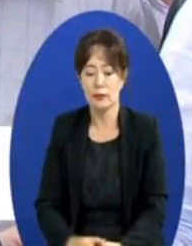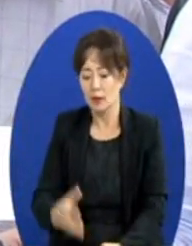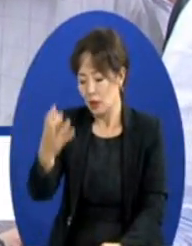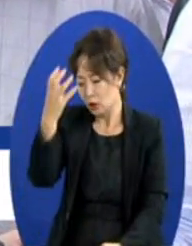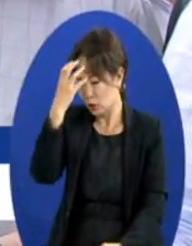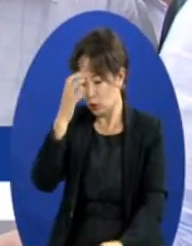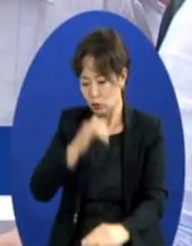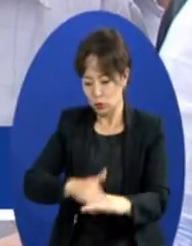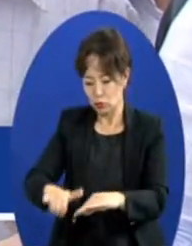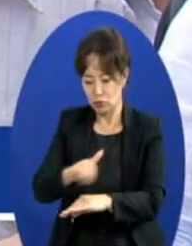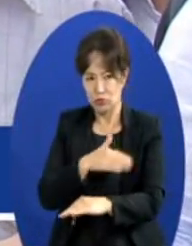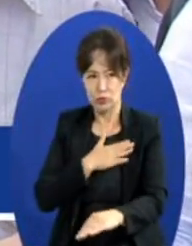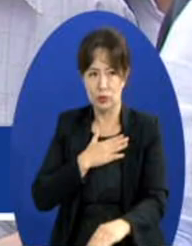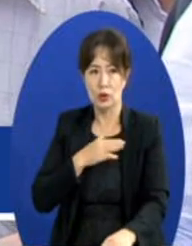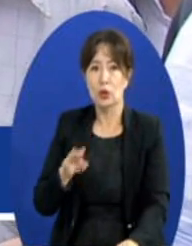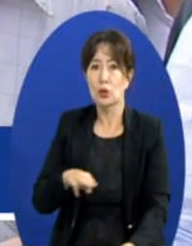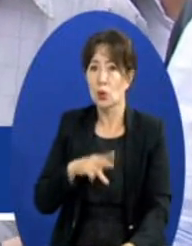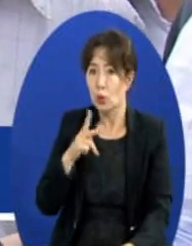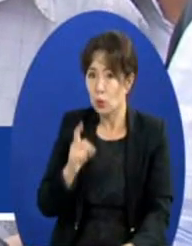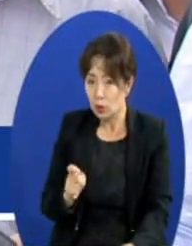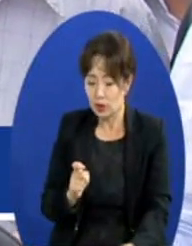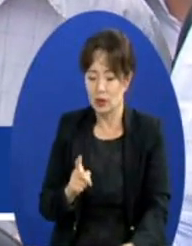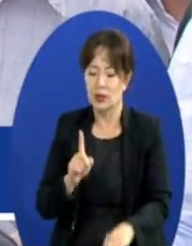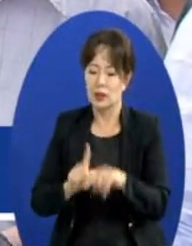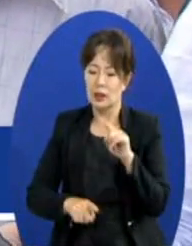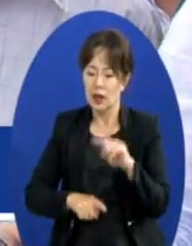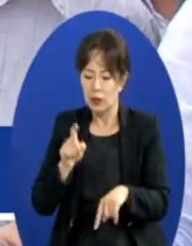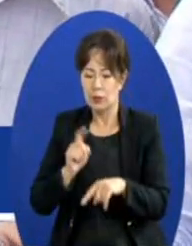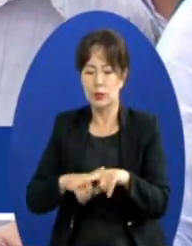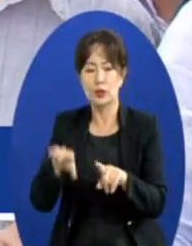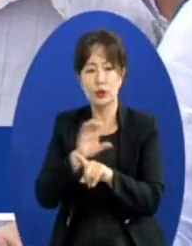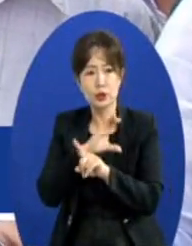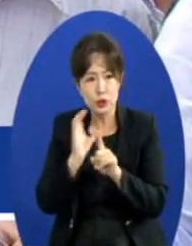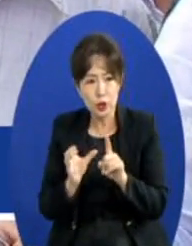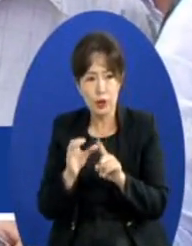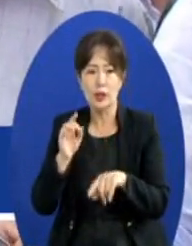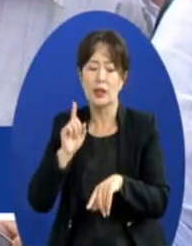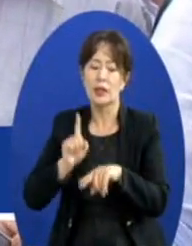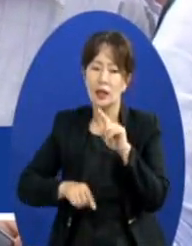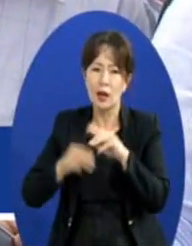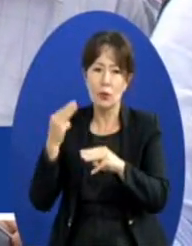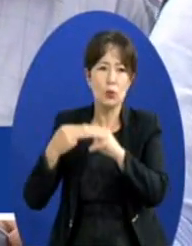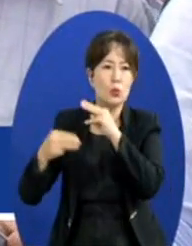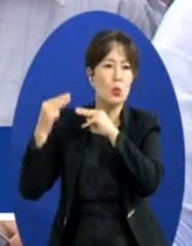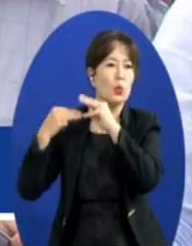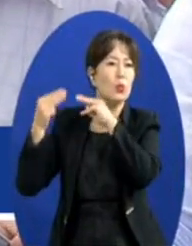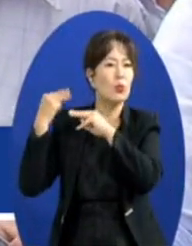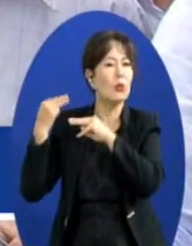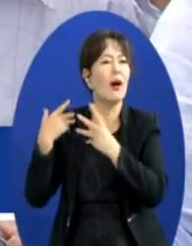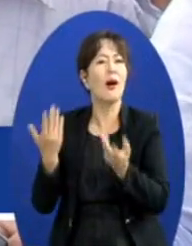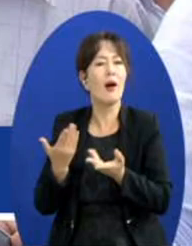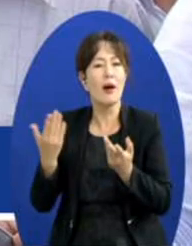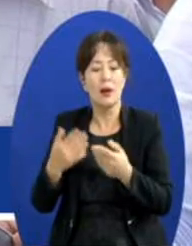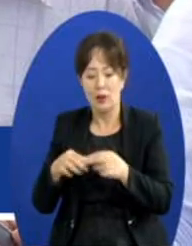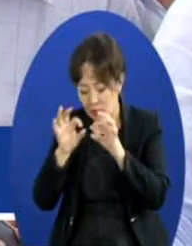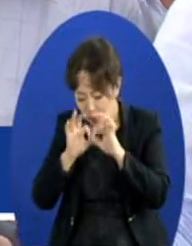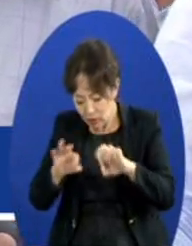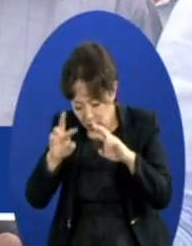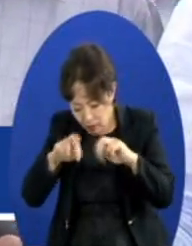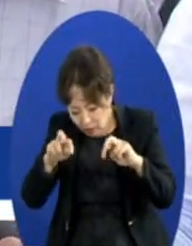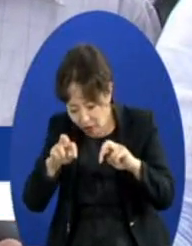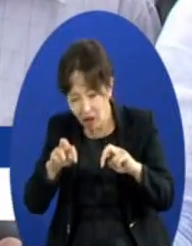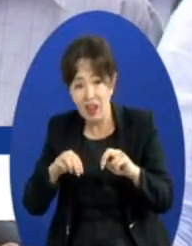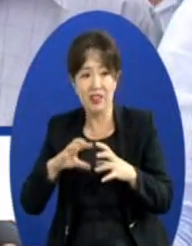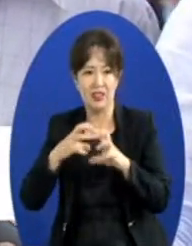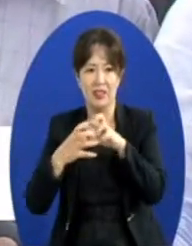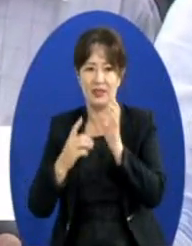Төрт улсынхаа түүхийг бид нар ямар түүхтэй, ямар соёлтой байсан бэ гэдгийг нээж илрүүлэх наривчлан тогтоож дэлхийд гайхуулах энэ